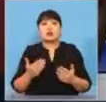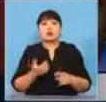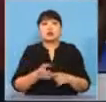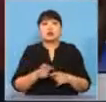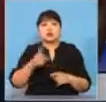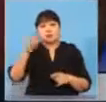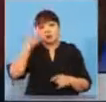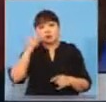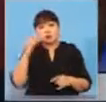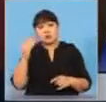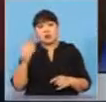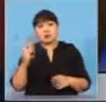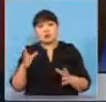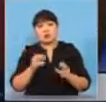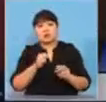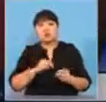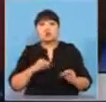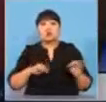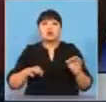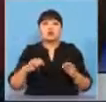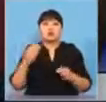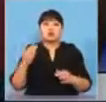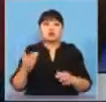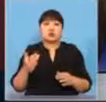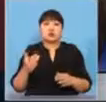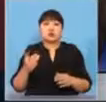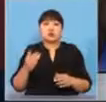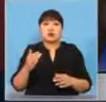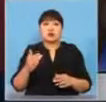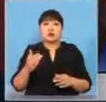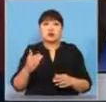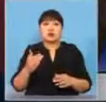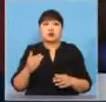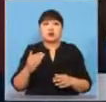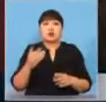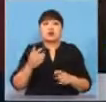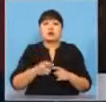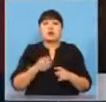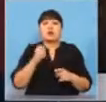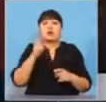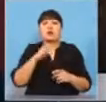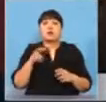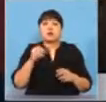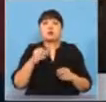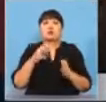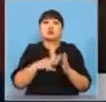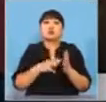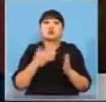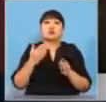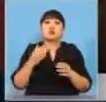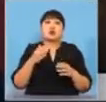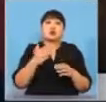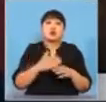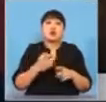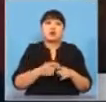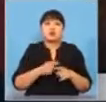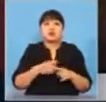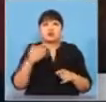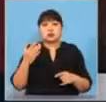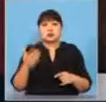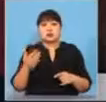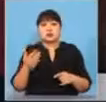мемлекеттік жекеменшік әріптестік жобасы бойынша мемлекеттік міндеттемелерді орындауға 11 миллион 489 мың бөлінген. Осы